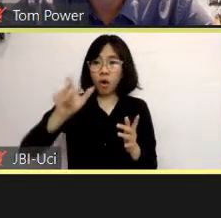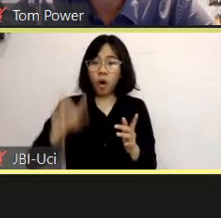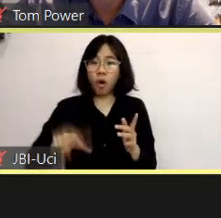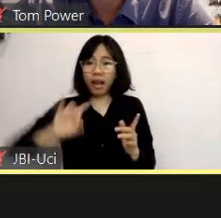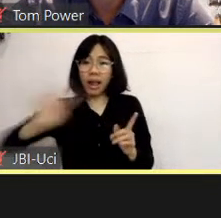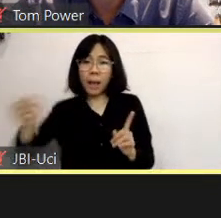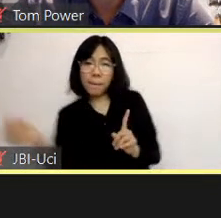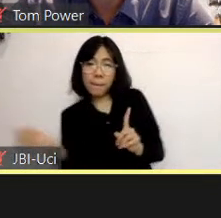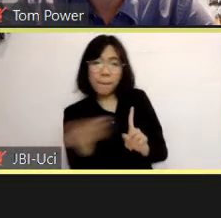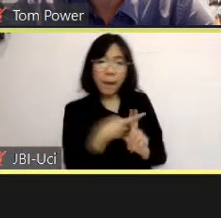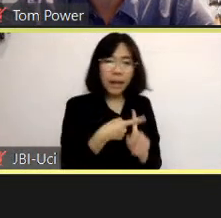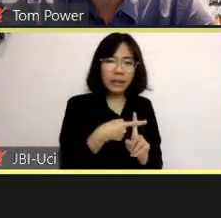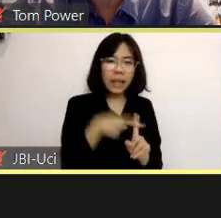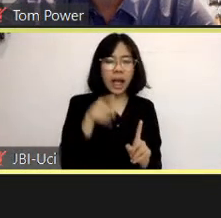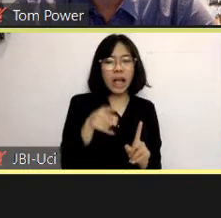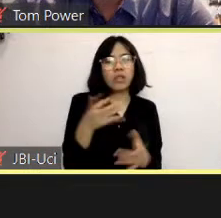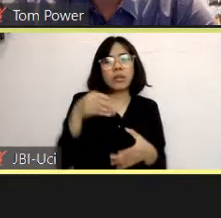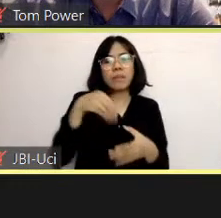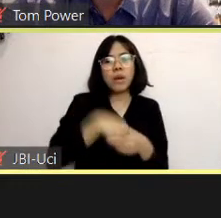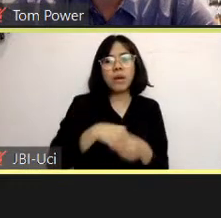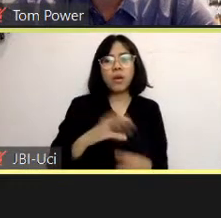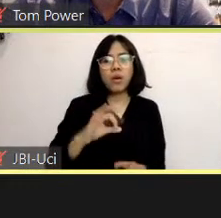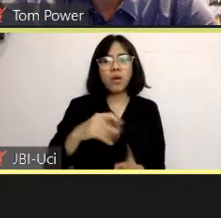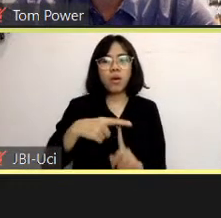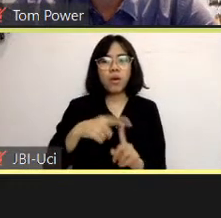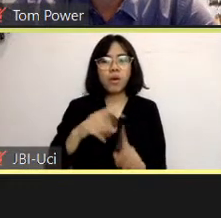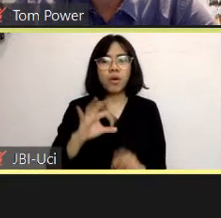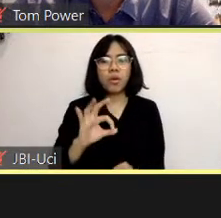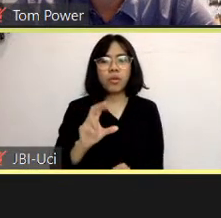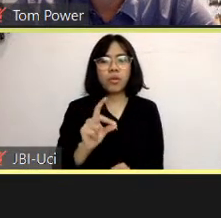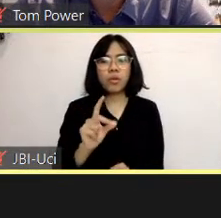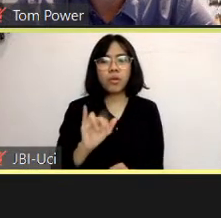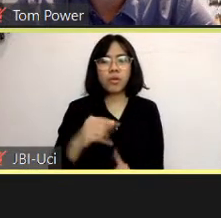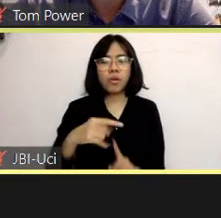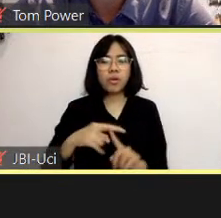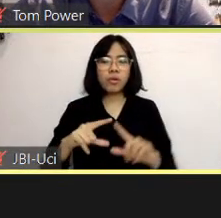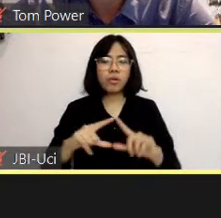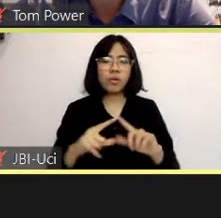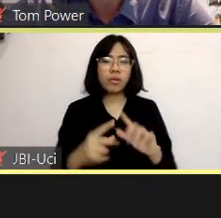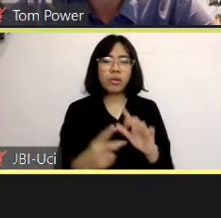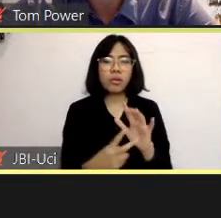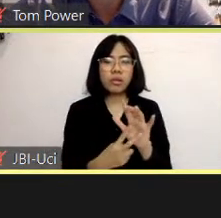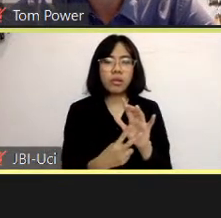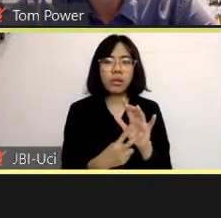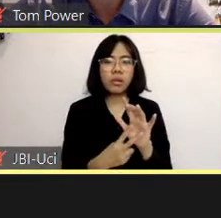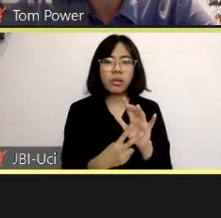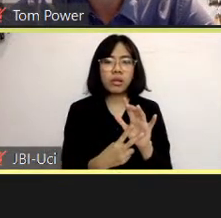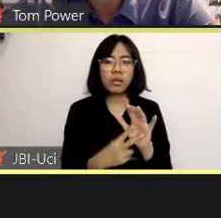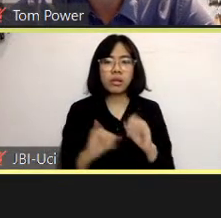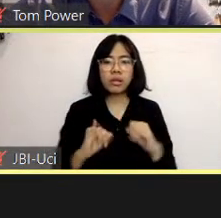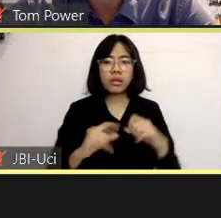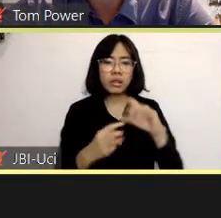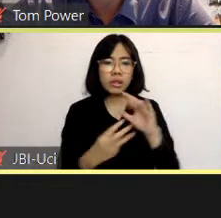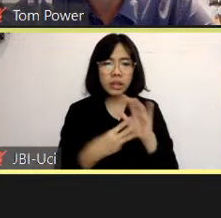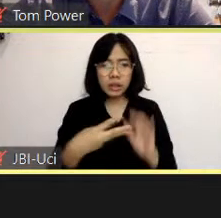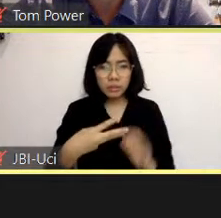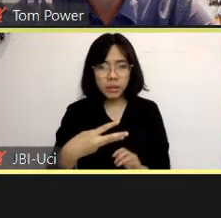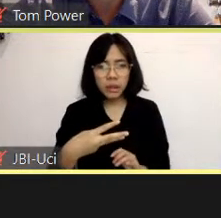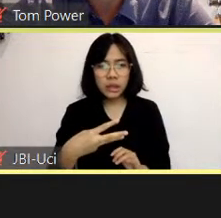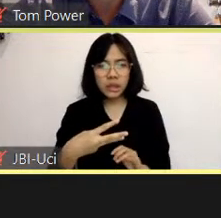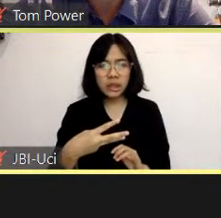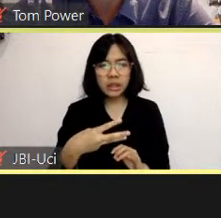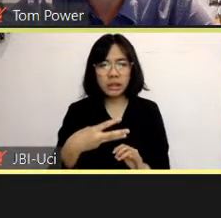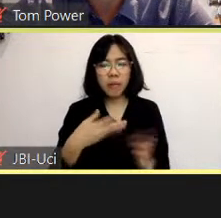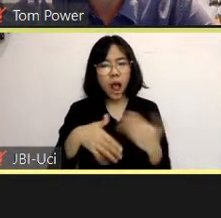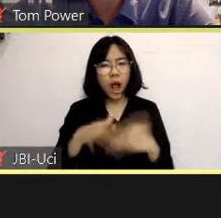ini dibiarkan, sebetulnya ini akan mengarah pada demokrasi backsliding, atau bisa sampai ke